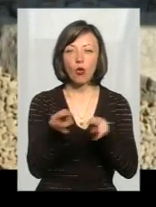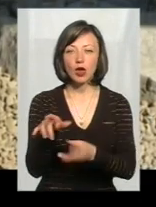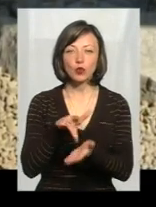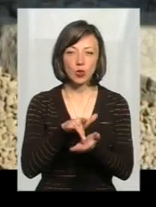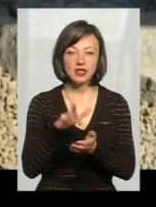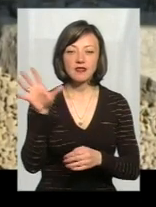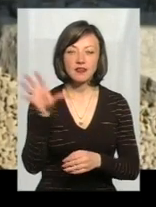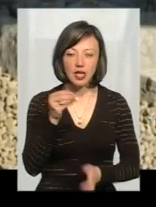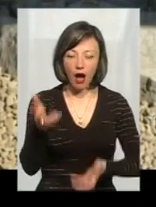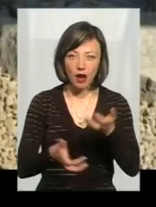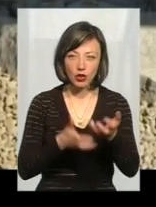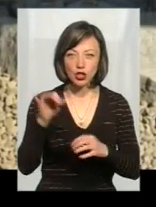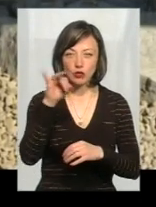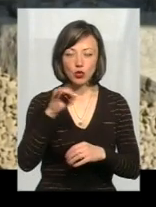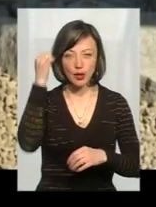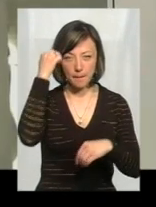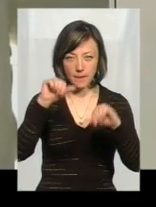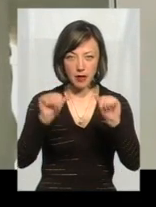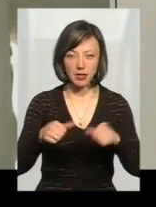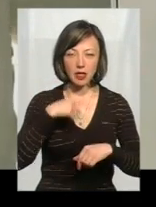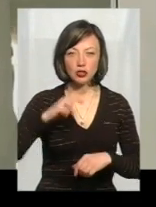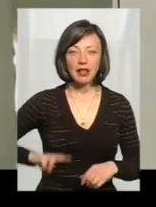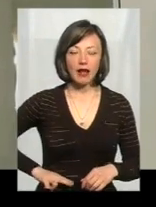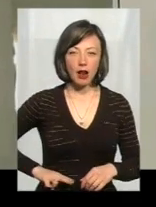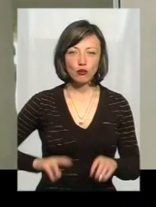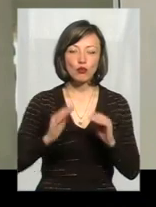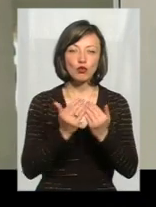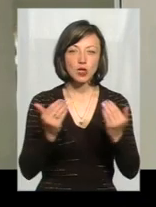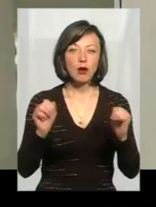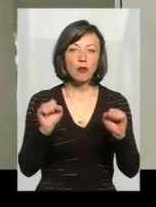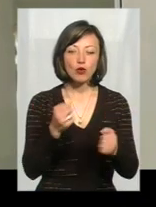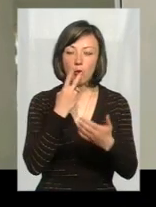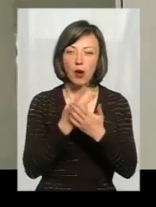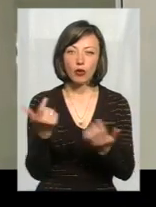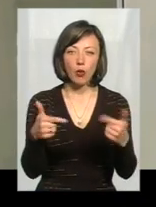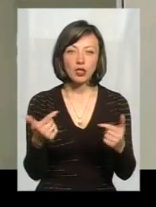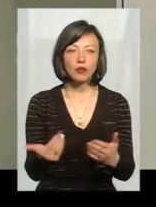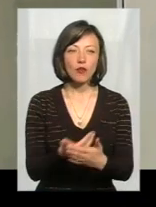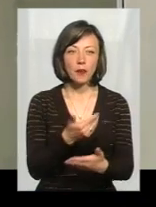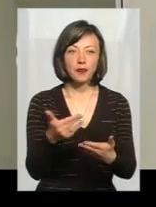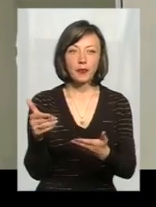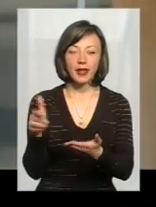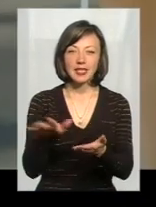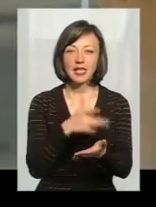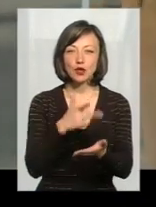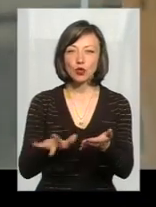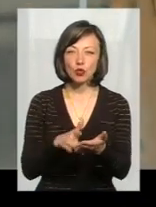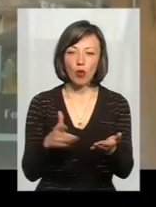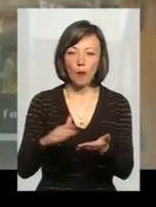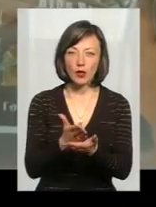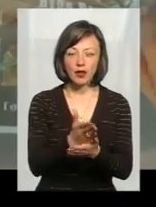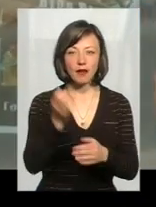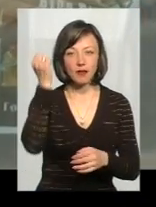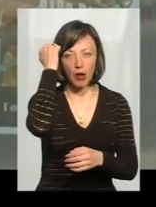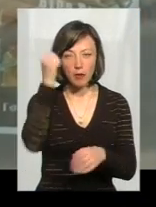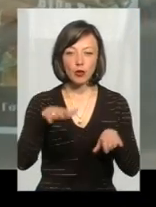І всі археологічні і історичні пам'ятки, каже директор музею, гості можуть побачити на новому сенсорному путівнику, де є відомості про пам'ятки,